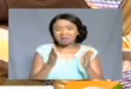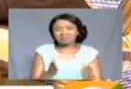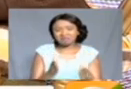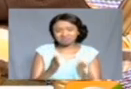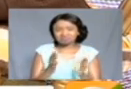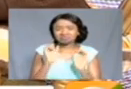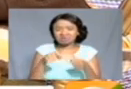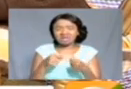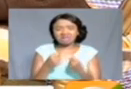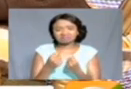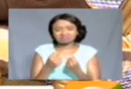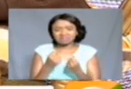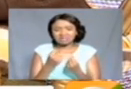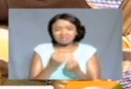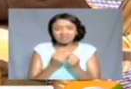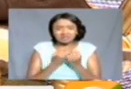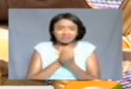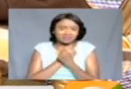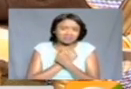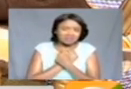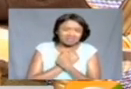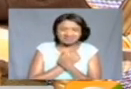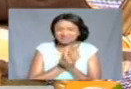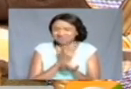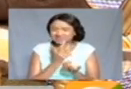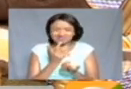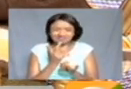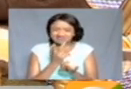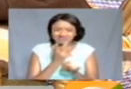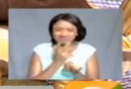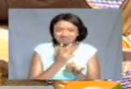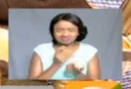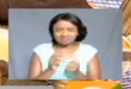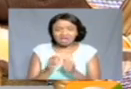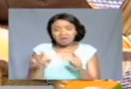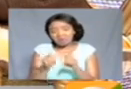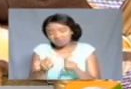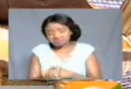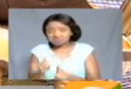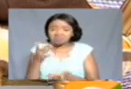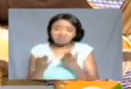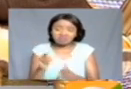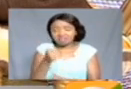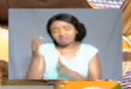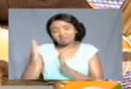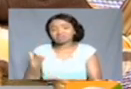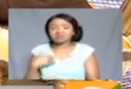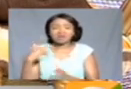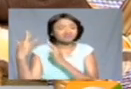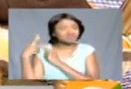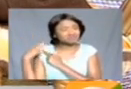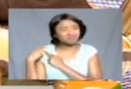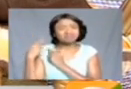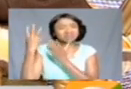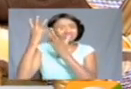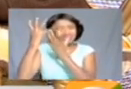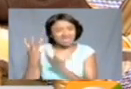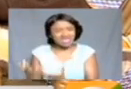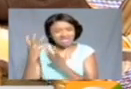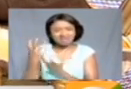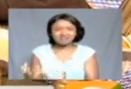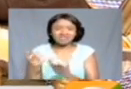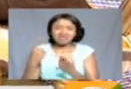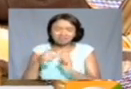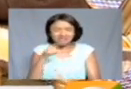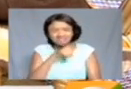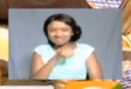zake. Na saa nyingine haiwezi kumaanisha kwamba ni hivyo. Saa nyingine pia mtu huweza kuwa kazi yake anayofanya ni nzito, majukumu yake ni mazito, akamfanya mpaka ile swala la kujamiana